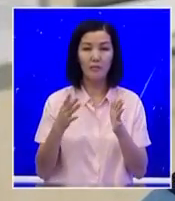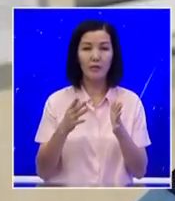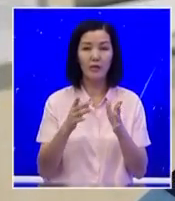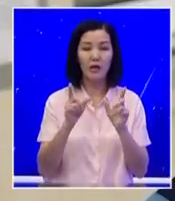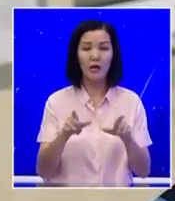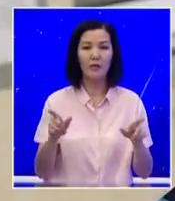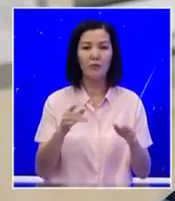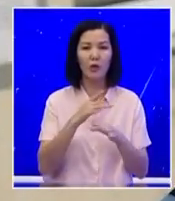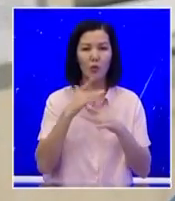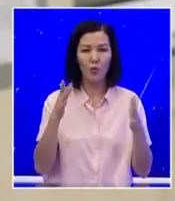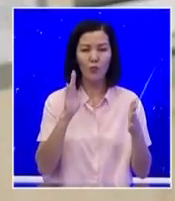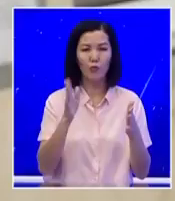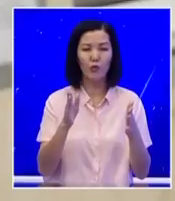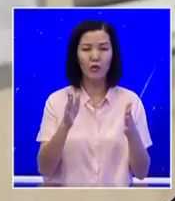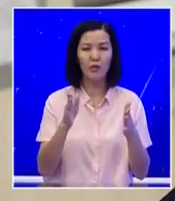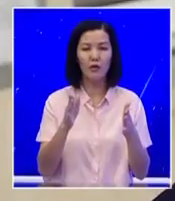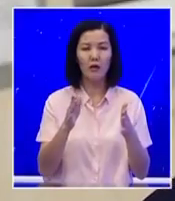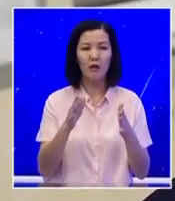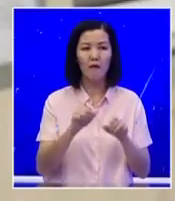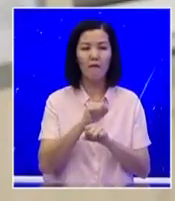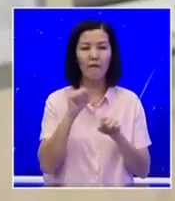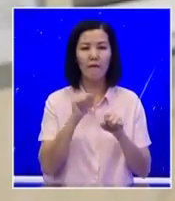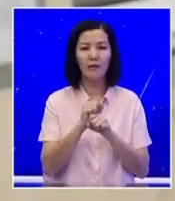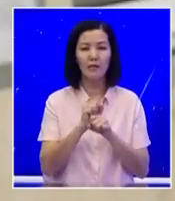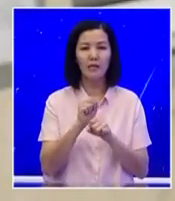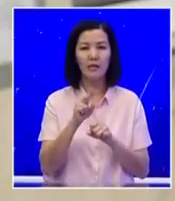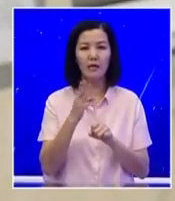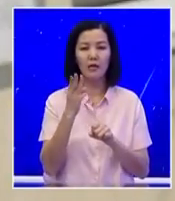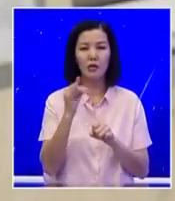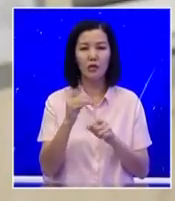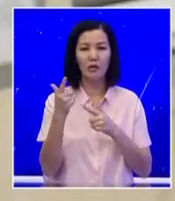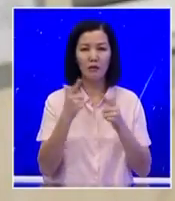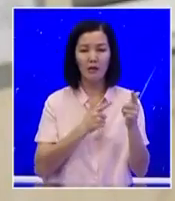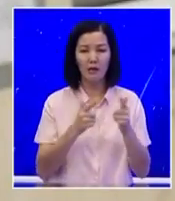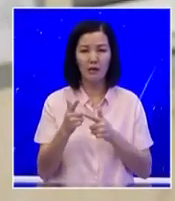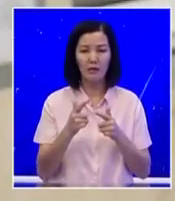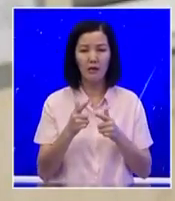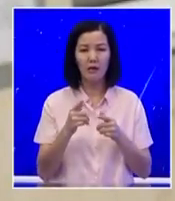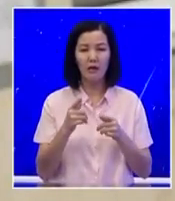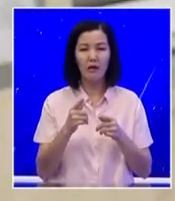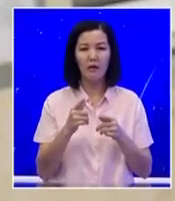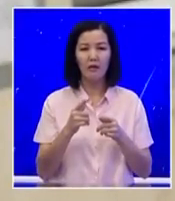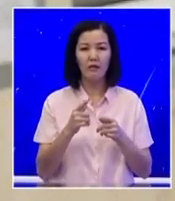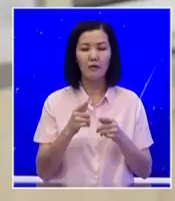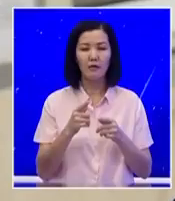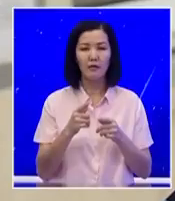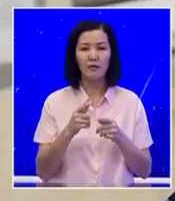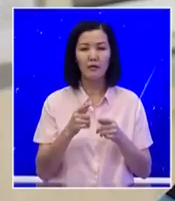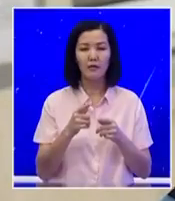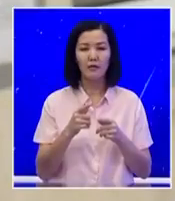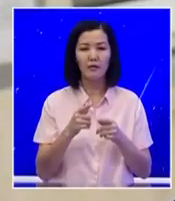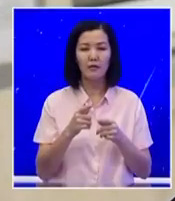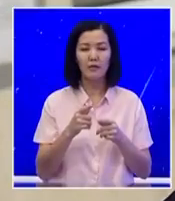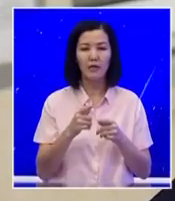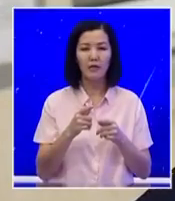адам күтеміз. Оған вокзал Ақши дайын. Коронавирусқа байланысты нұсқалар бәрі